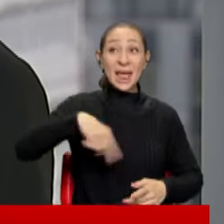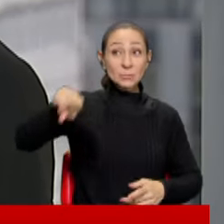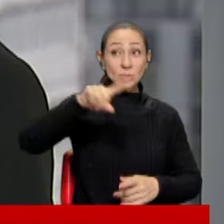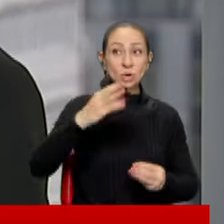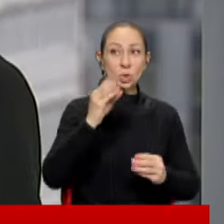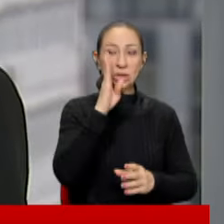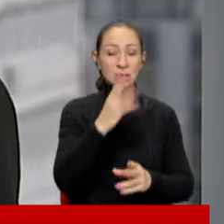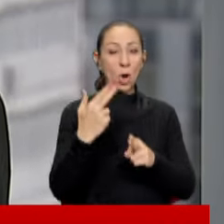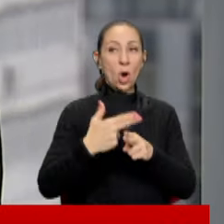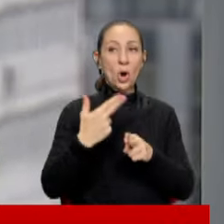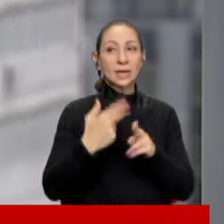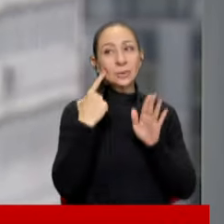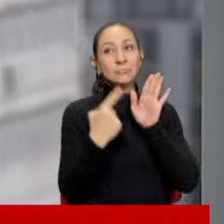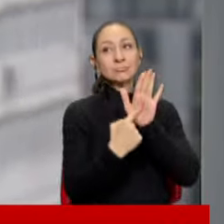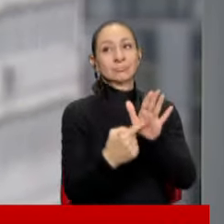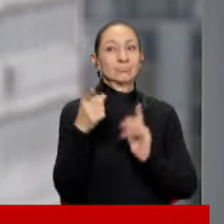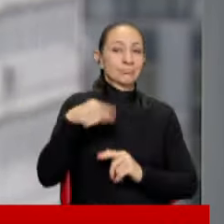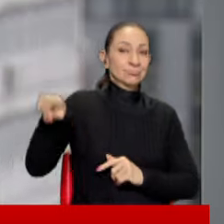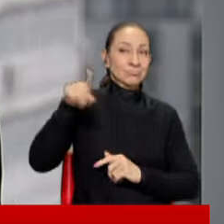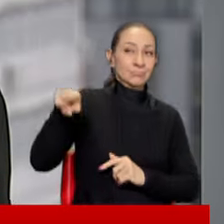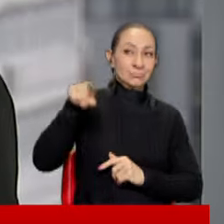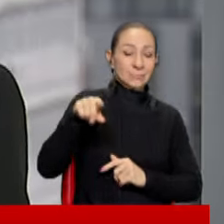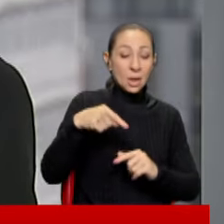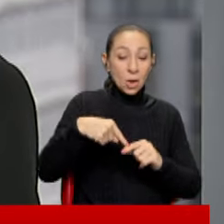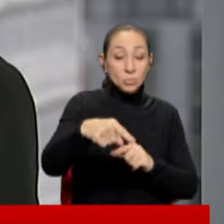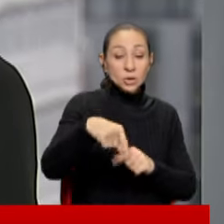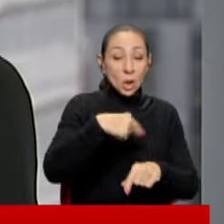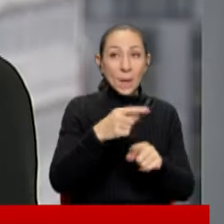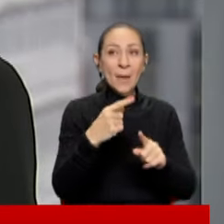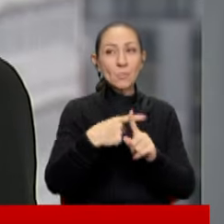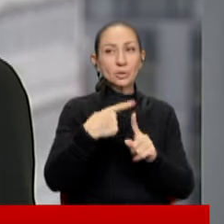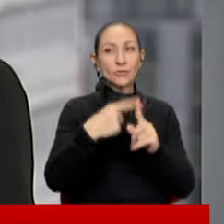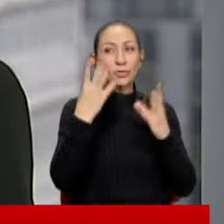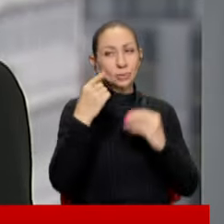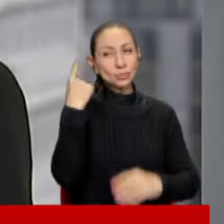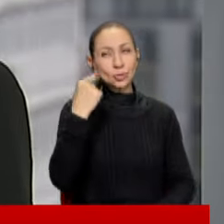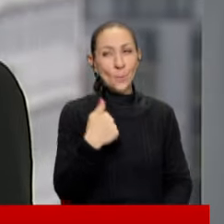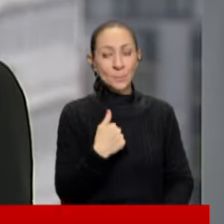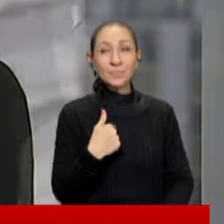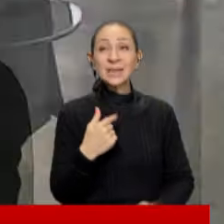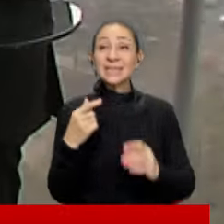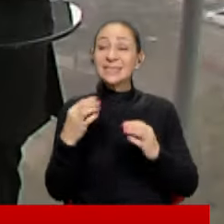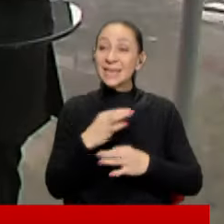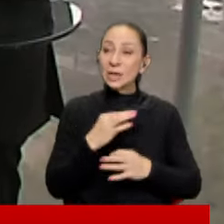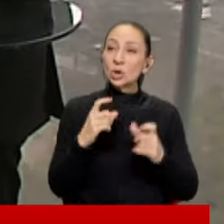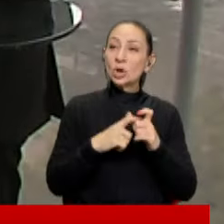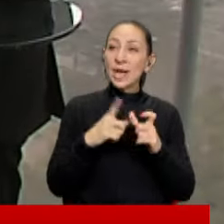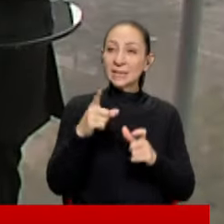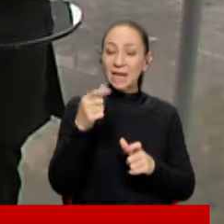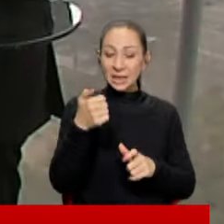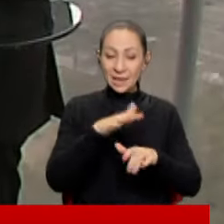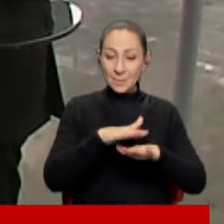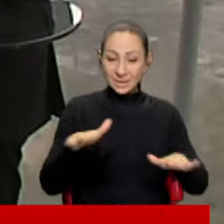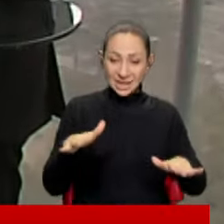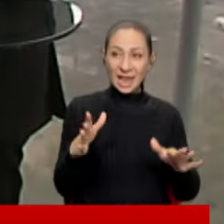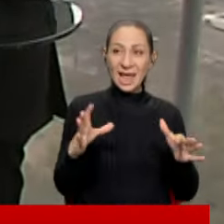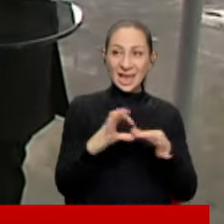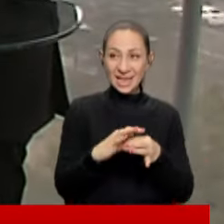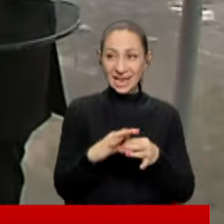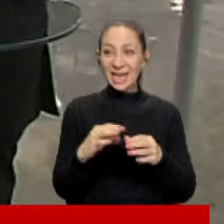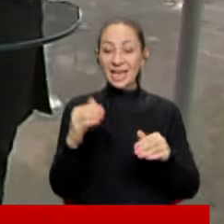çok ciddi bir örnek teşkil etmiş oldu. Önümüzdeki döneme de olumlu yansıyacağını düşünüyorum ben. Sayın Güner, şimdi altılı masa ile